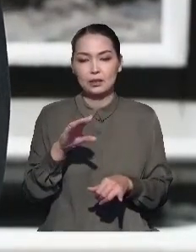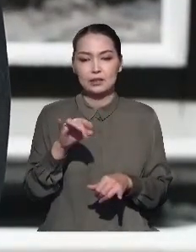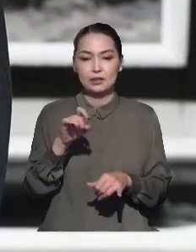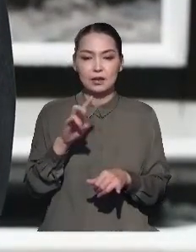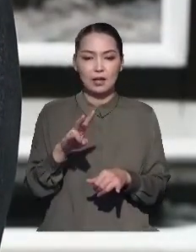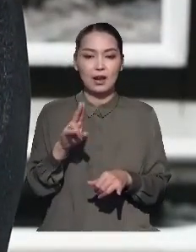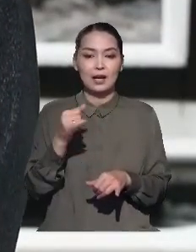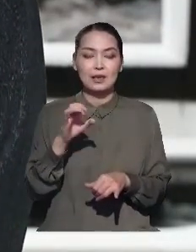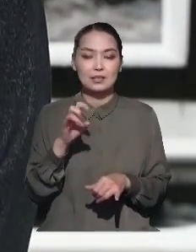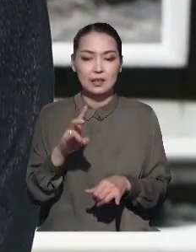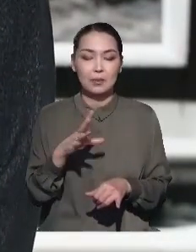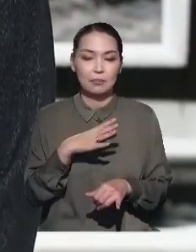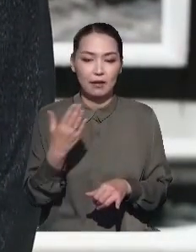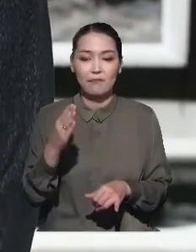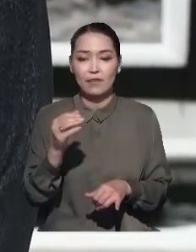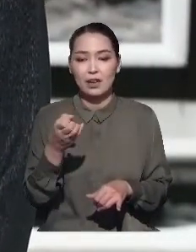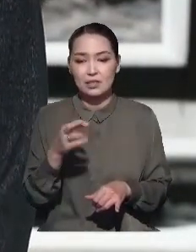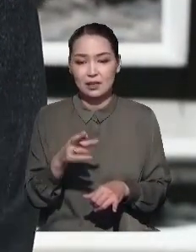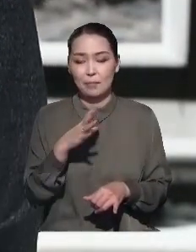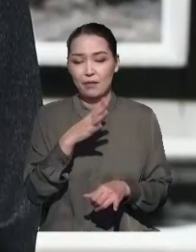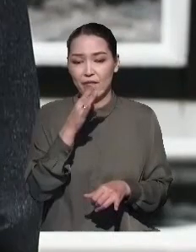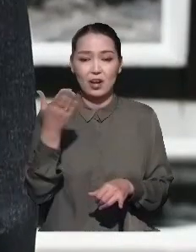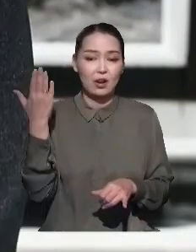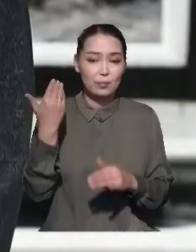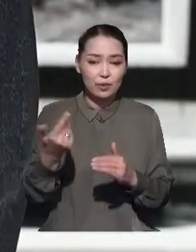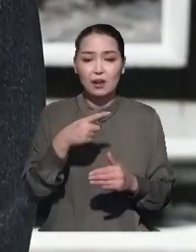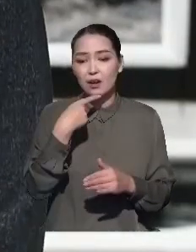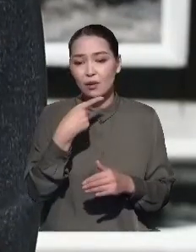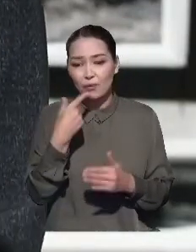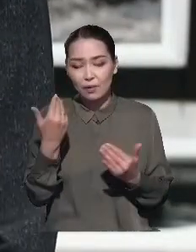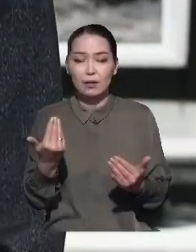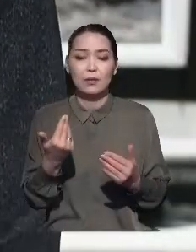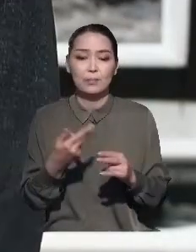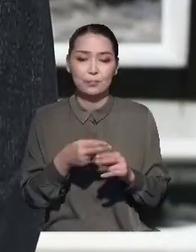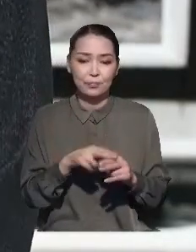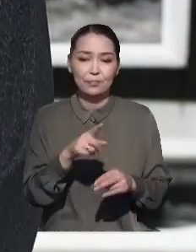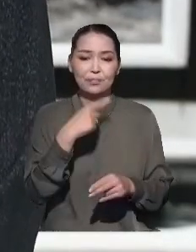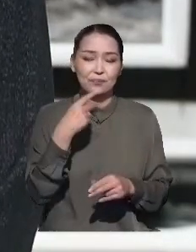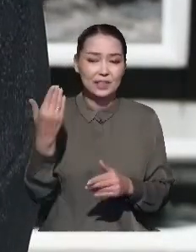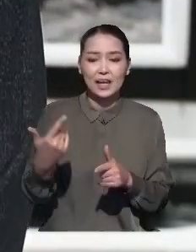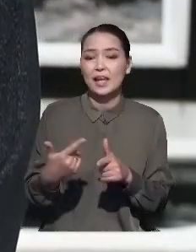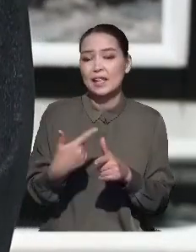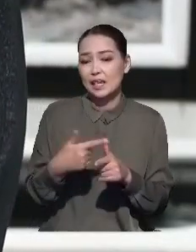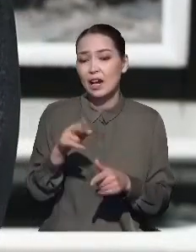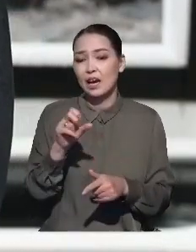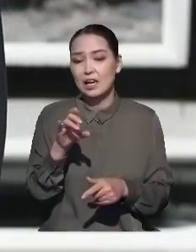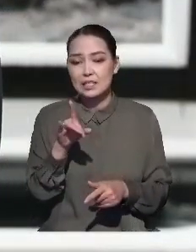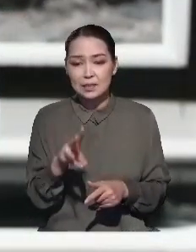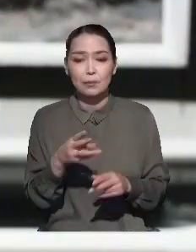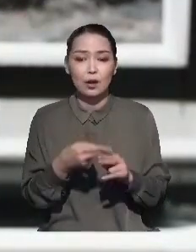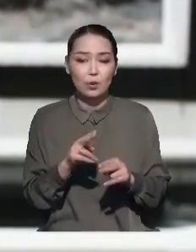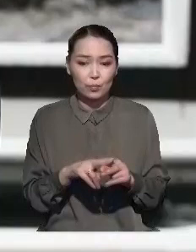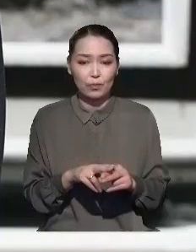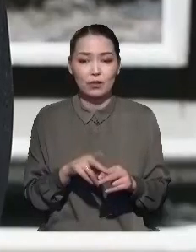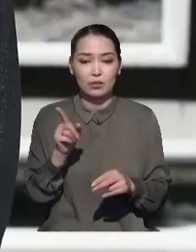все называли Вася ну вот Многие говорят о том что там не могли кто-то выговорить его имя Касым нет так как он вс-таки был